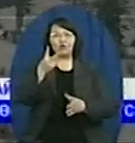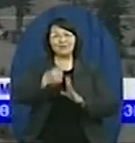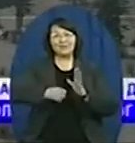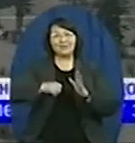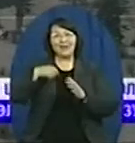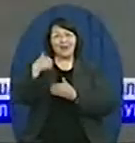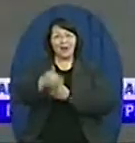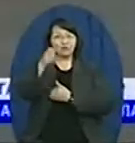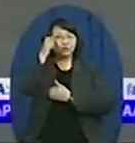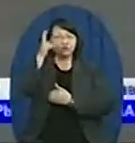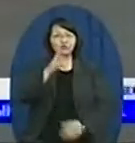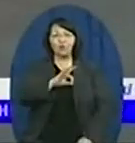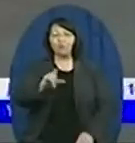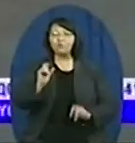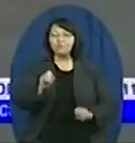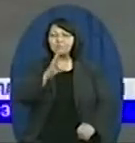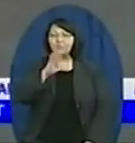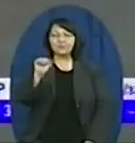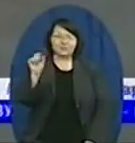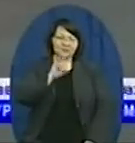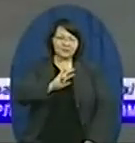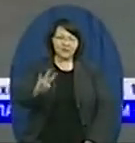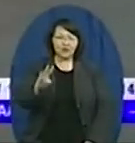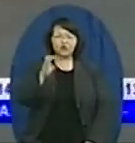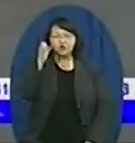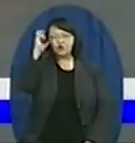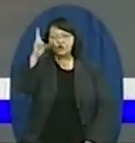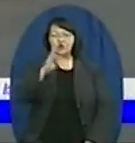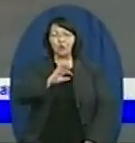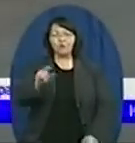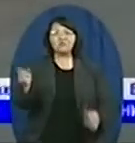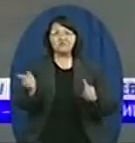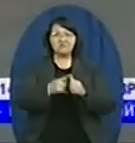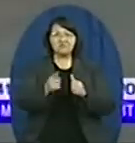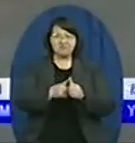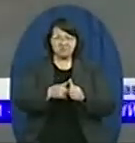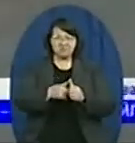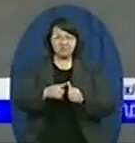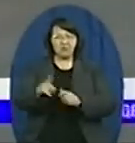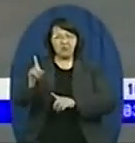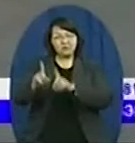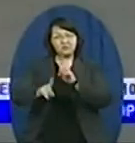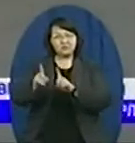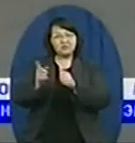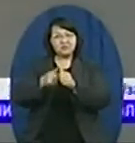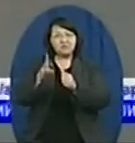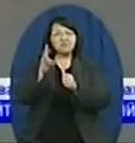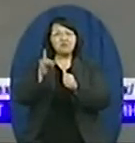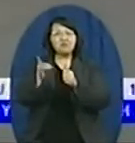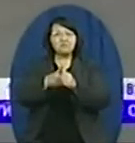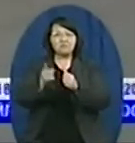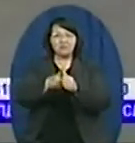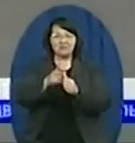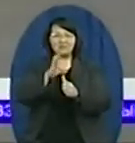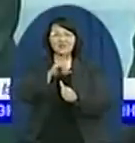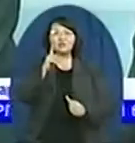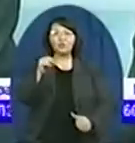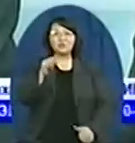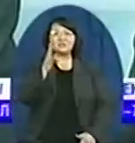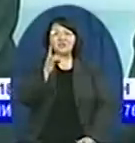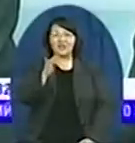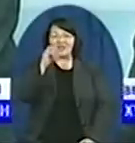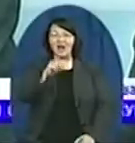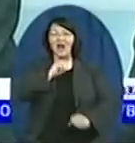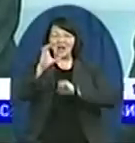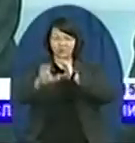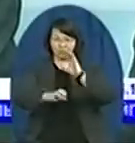холбоотойгоор Арчилсан намаас ерөнхийлөгчийн сонгуульд хэнийг нэр дэвшүүлэх вэ гэдэг асуултыг сэтгүүлчдийн зүгээс хамгийн их асууж байлаа. Тэгэхээр